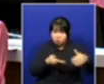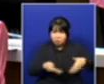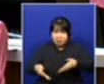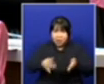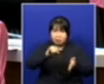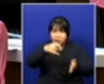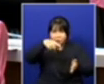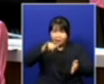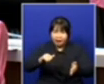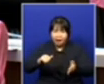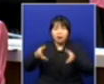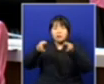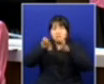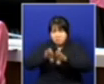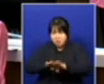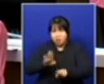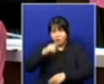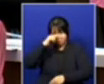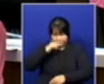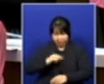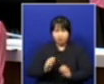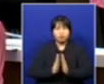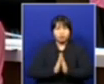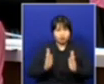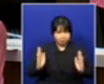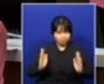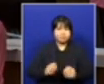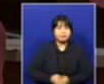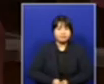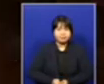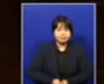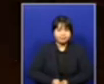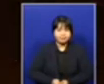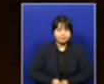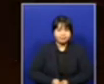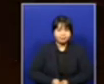จะไม่เกิดขึ้นในประเทศไทยครับขอบพระคุณครับ